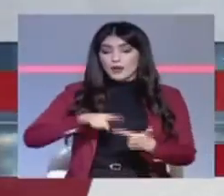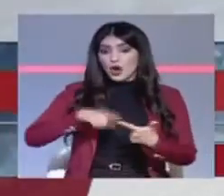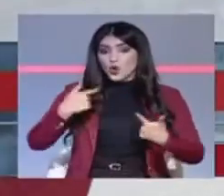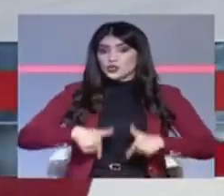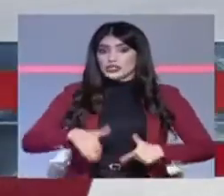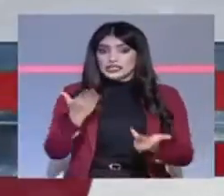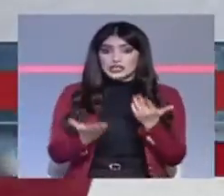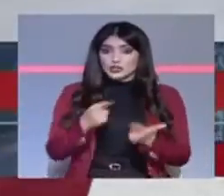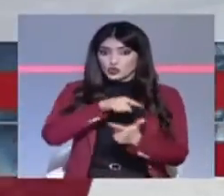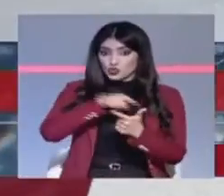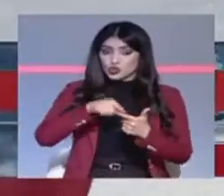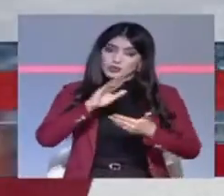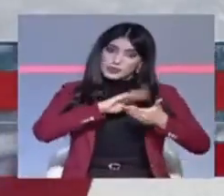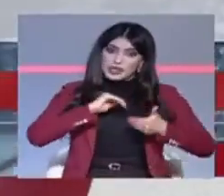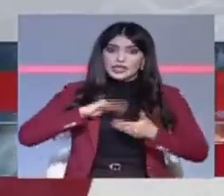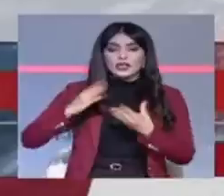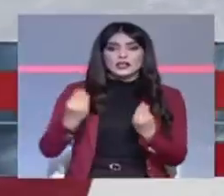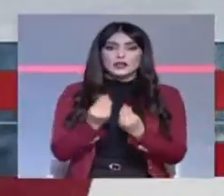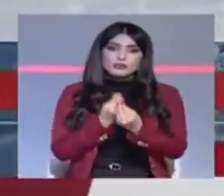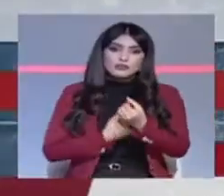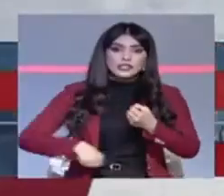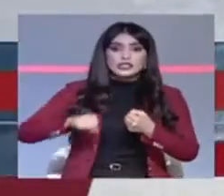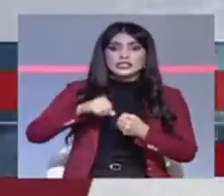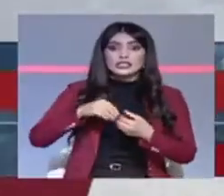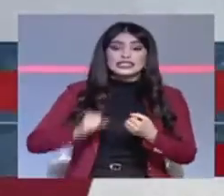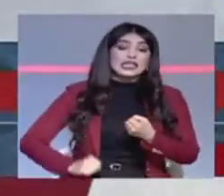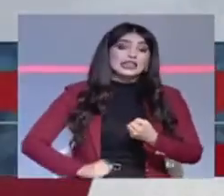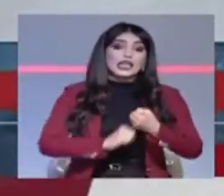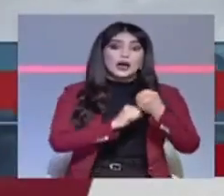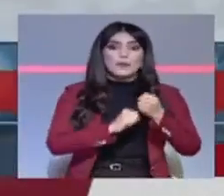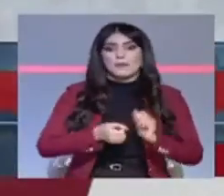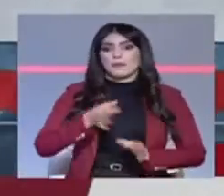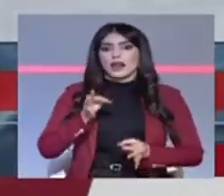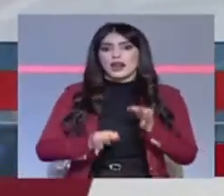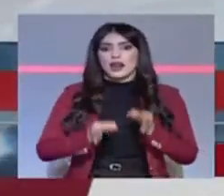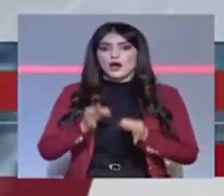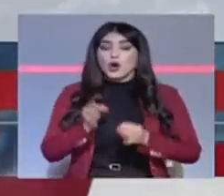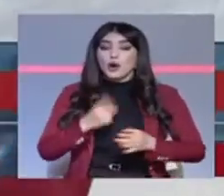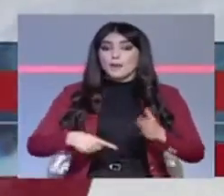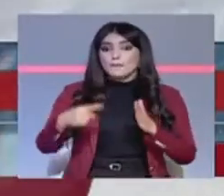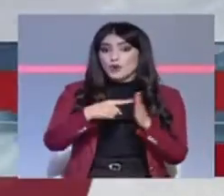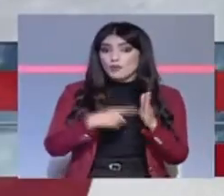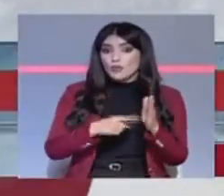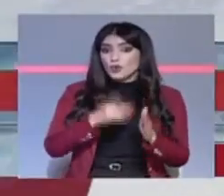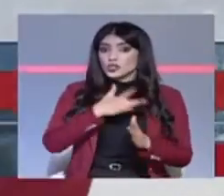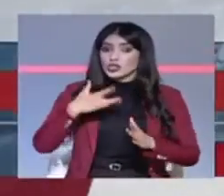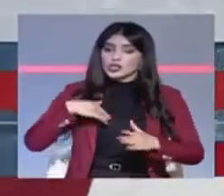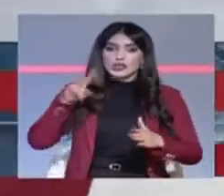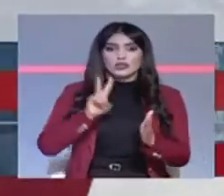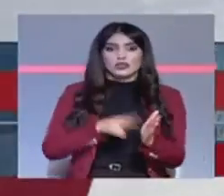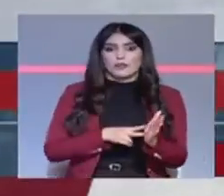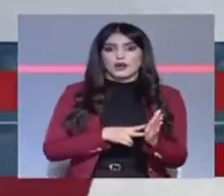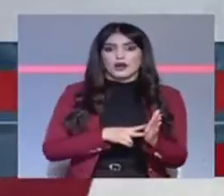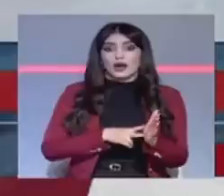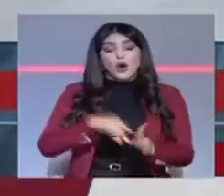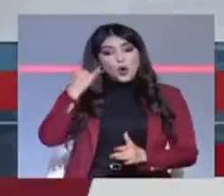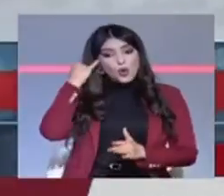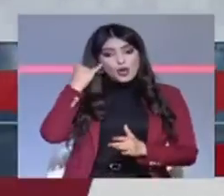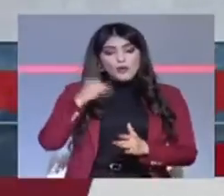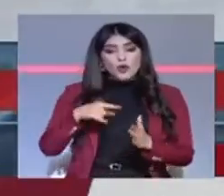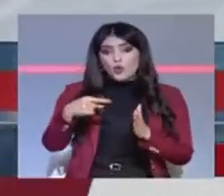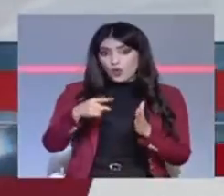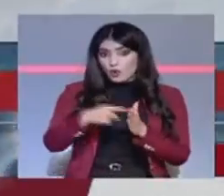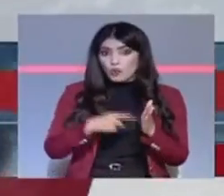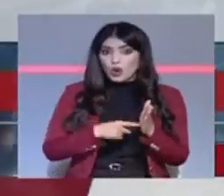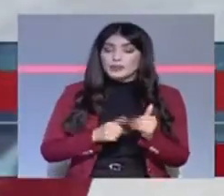بتنسيق لتعزيز اطارا من المحاكم وذلك بتطبيق البروتوكول الصحيه والمذكره الصادره عن المجلس